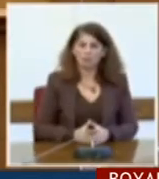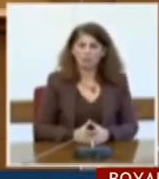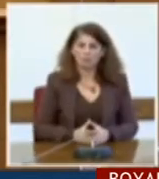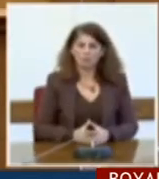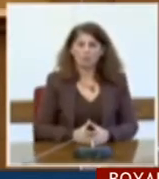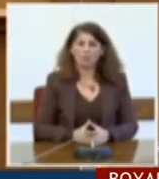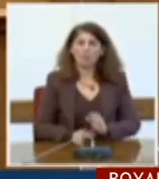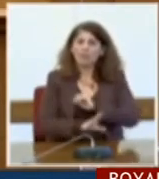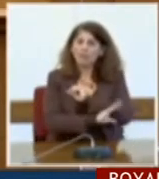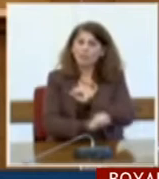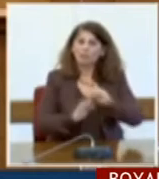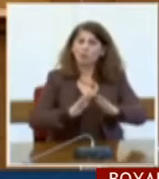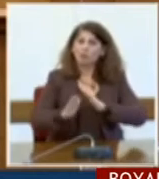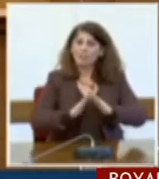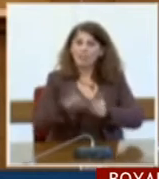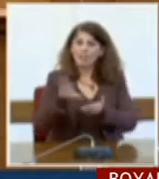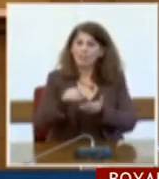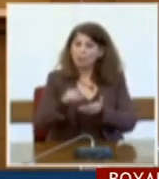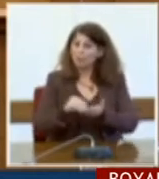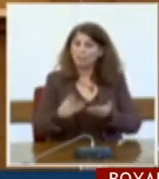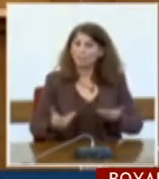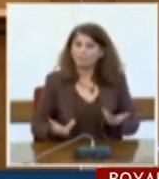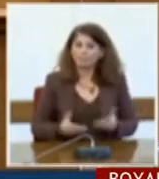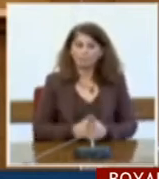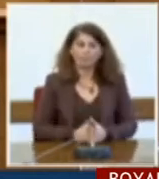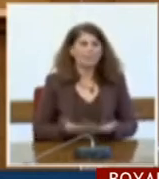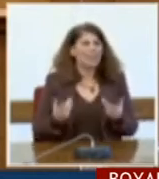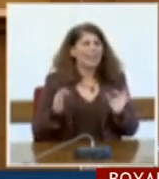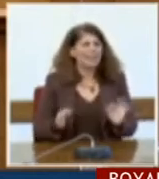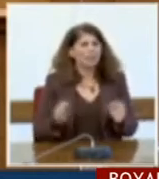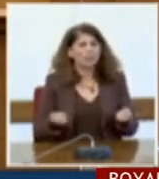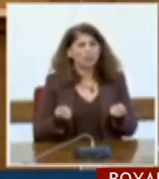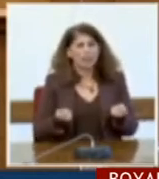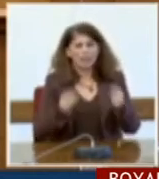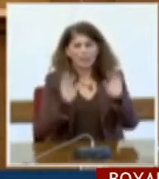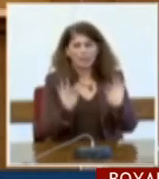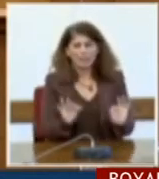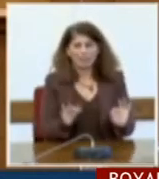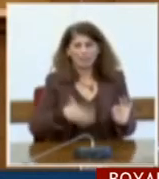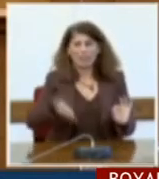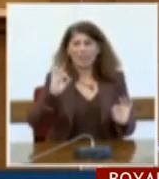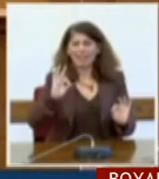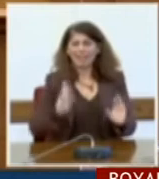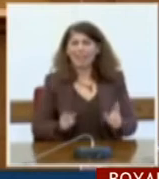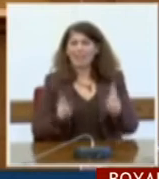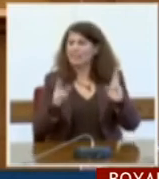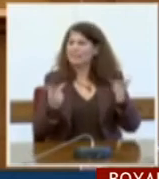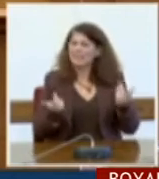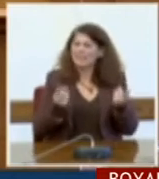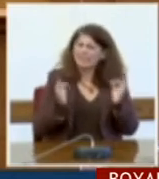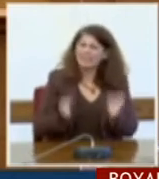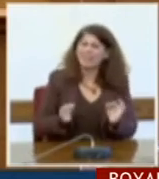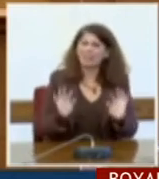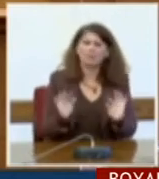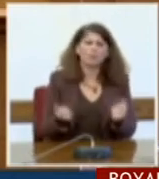Γραμματεία Προστασίας του Καταναλωτή? Τι ακριβώς κάνει η Ρυθμιστική Αρχή Ενέργειας? Τι ακριβώς